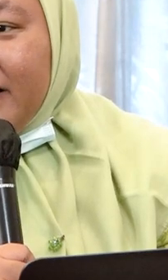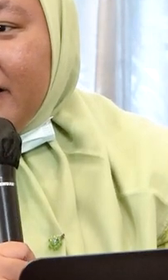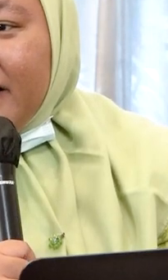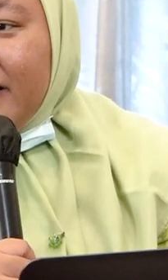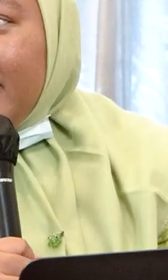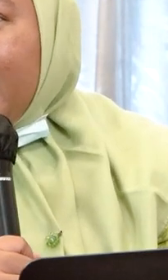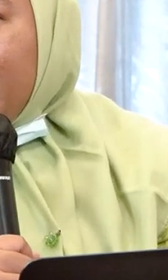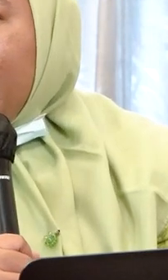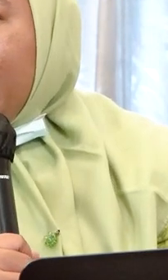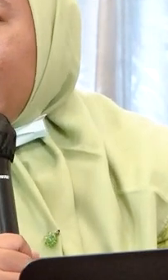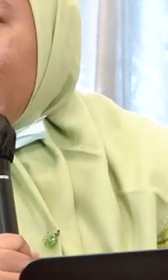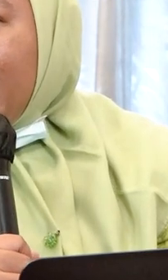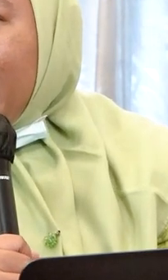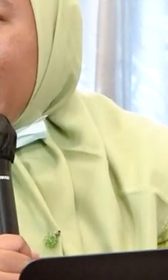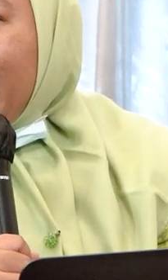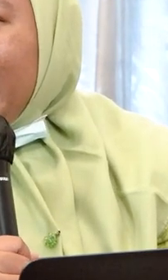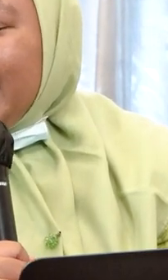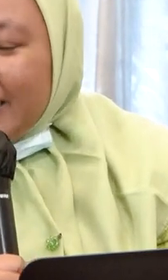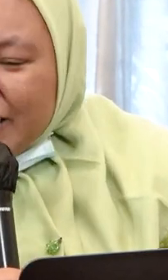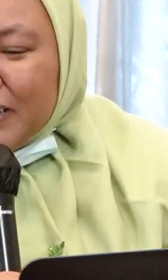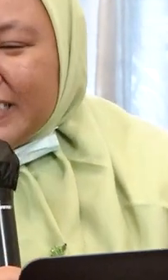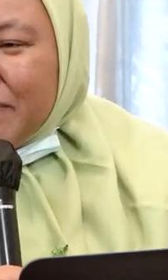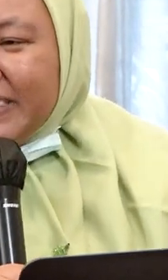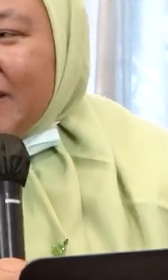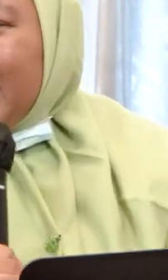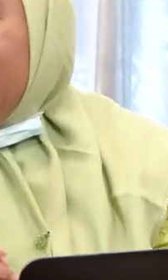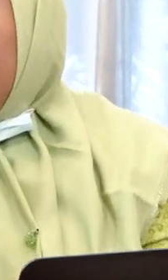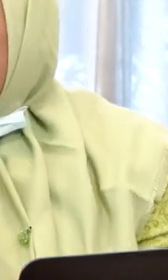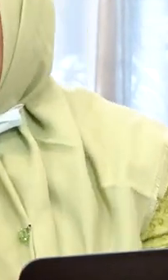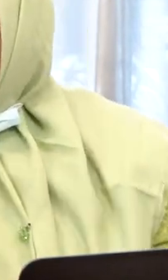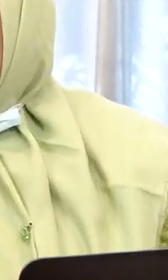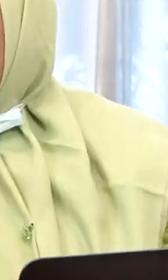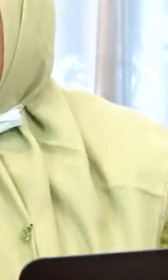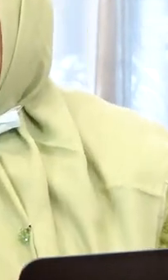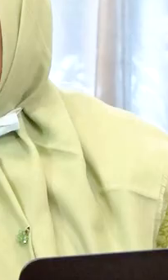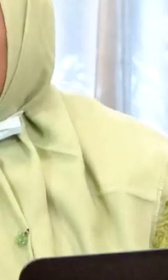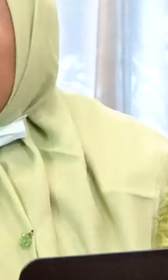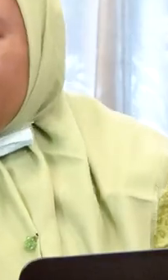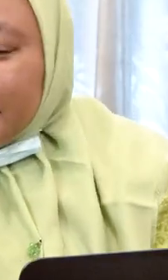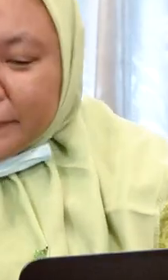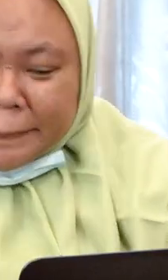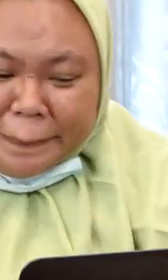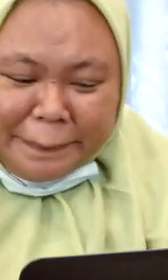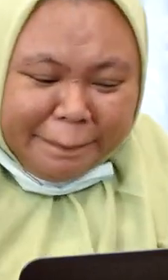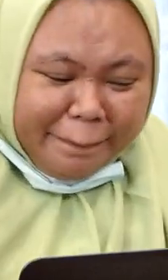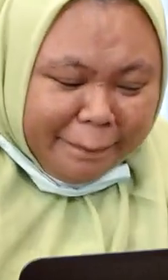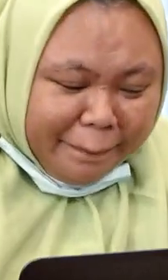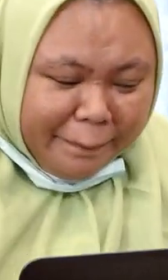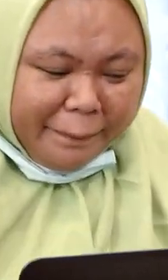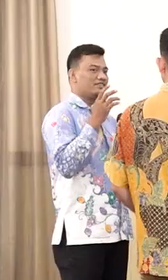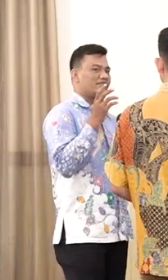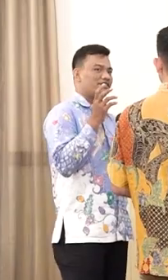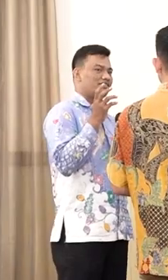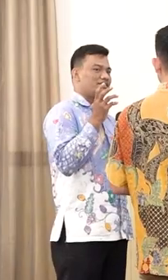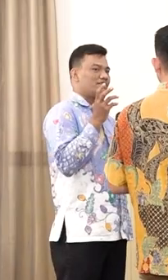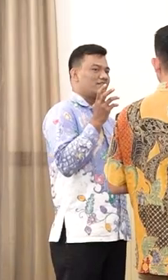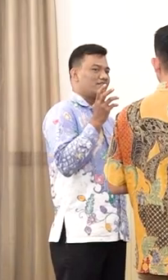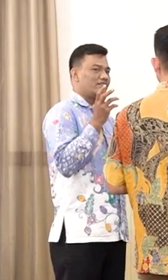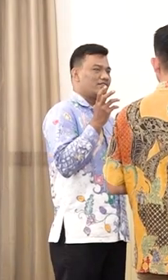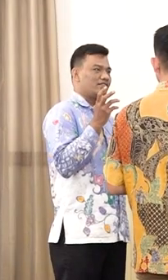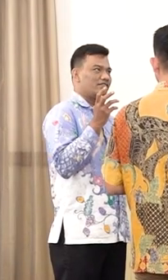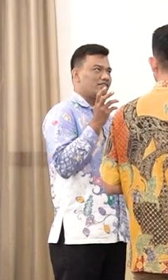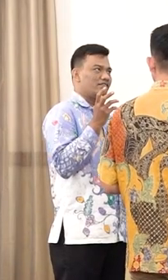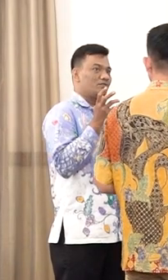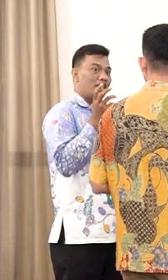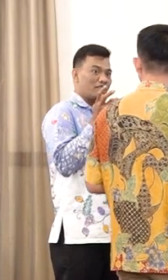ada Oke makasih banyak Mbak Ibu masih ngobrol dengan baik suatu hal yang